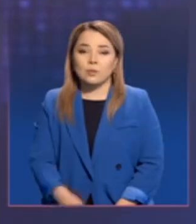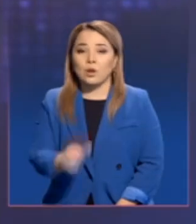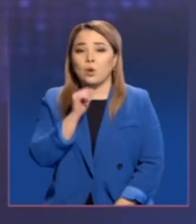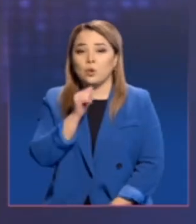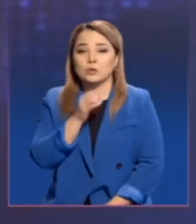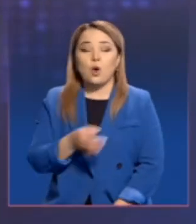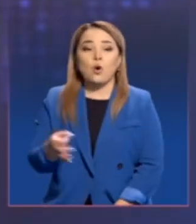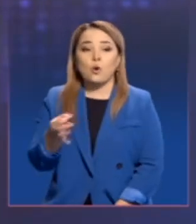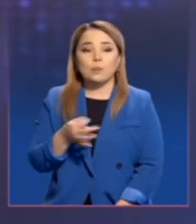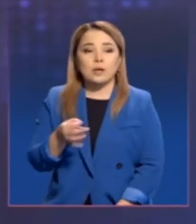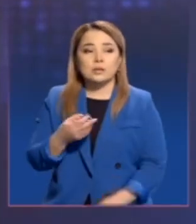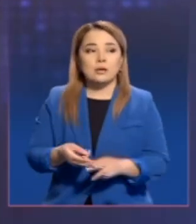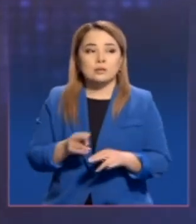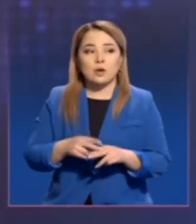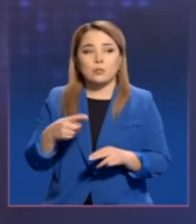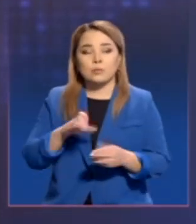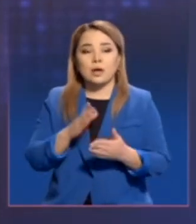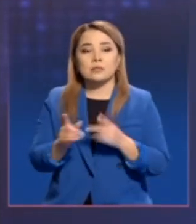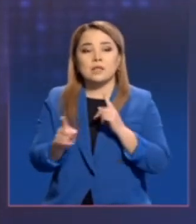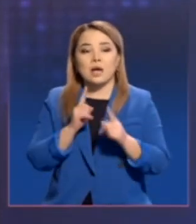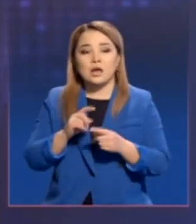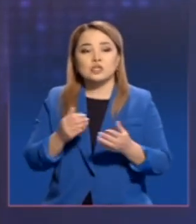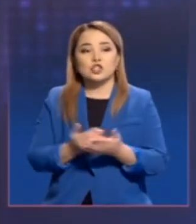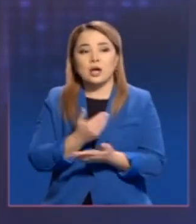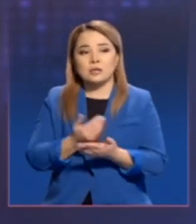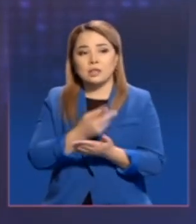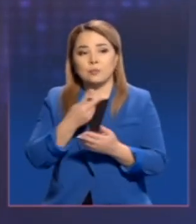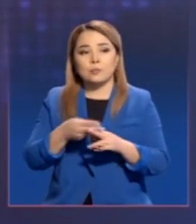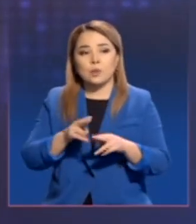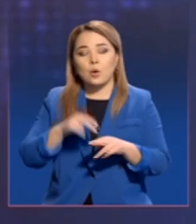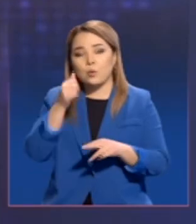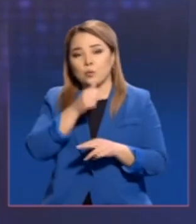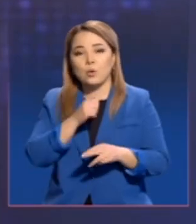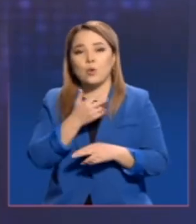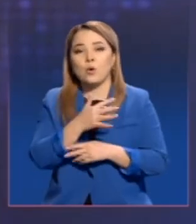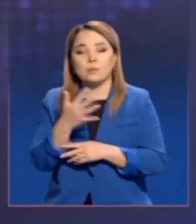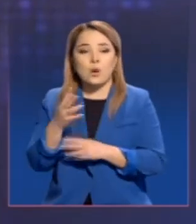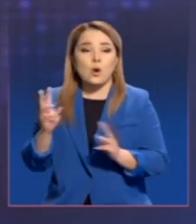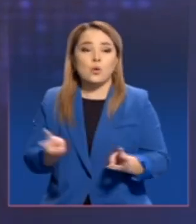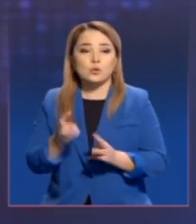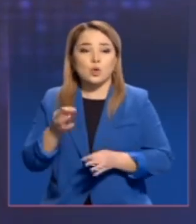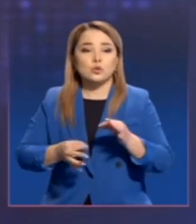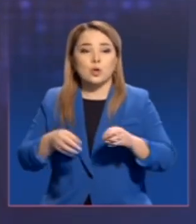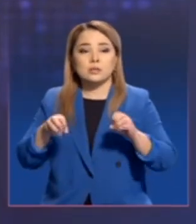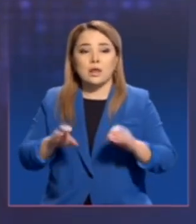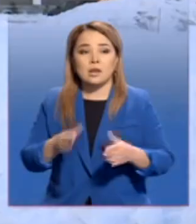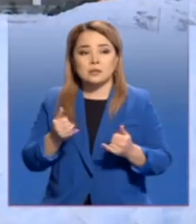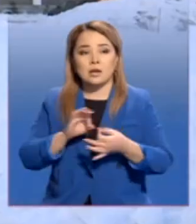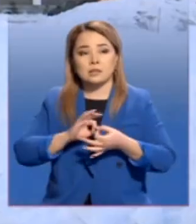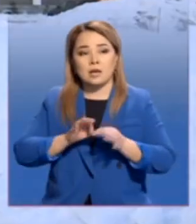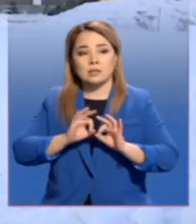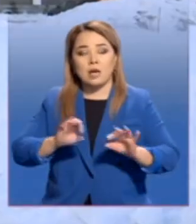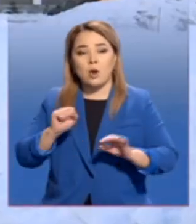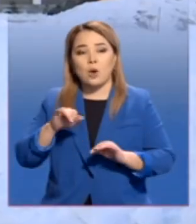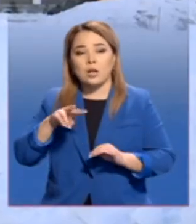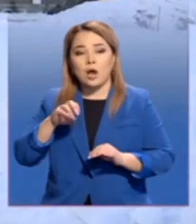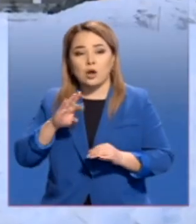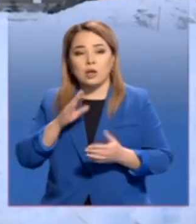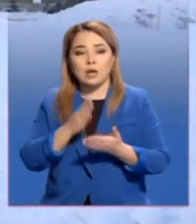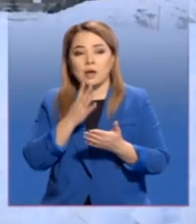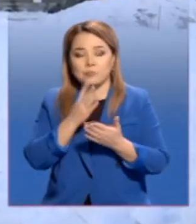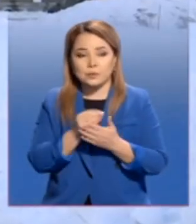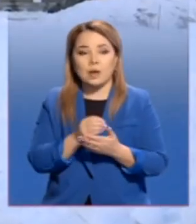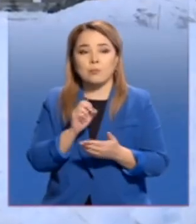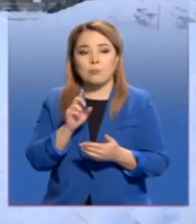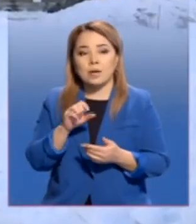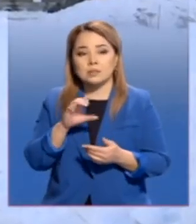Қостанай облысына қатысты осы апта қоғамда талқыланған тағы бір жаңалық былтырғы орман өртіне қатысты сот үкімі. Атап айтқанда, Әулегөл аудандық соты